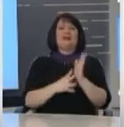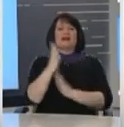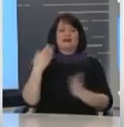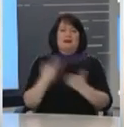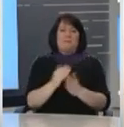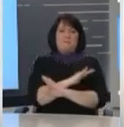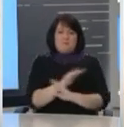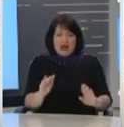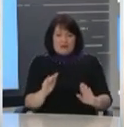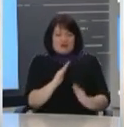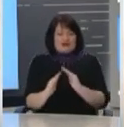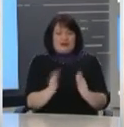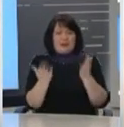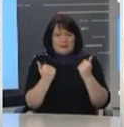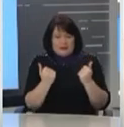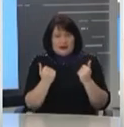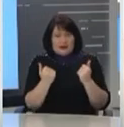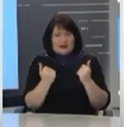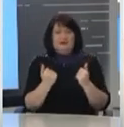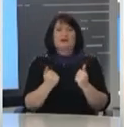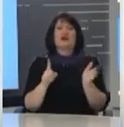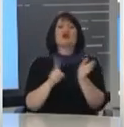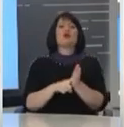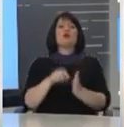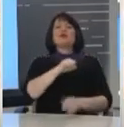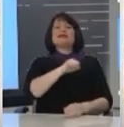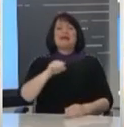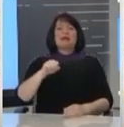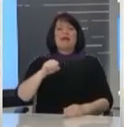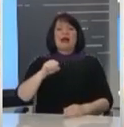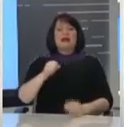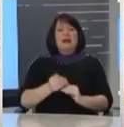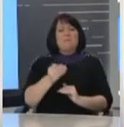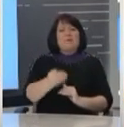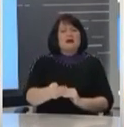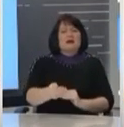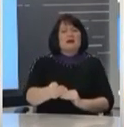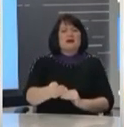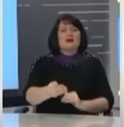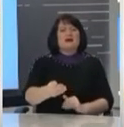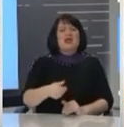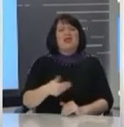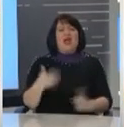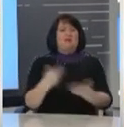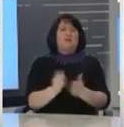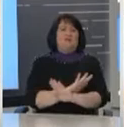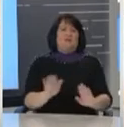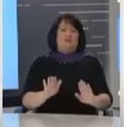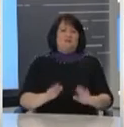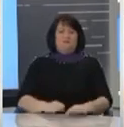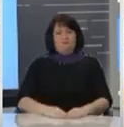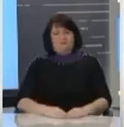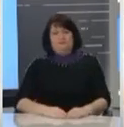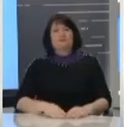2014. Υπάρχει ακόμη με τον νόμο Σταθάκη μία διορία, αλλά και αυτή πρόκειται να κλείσει. Το